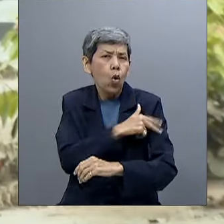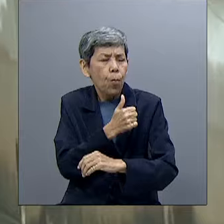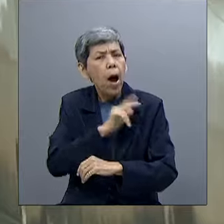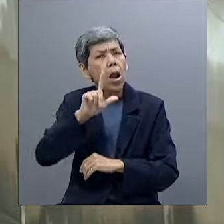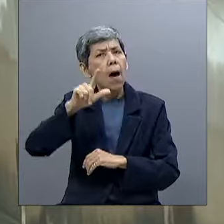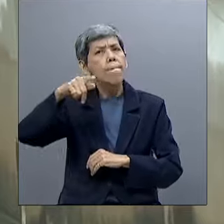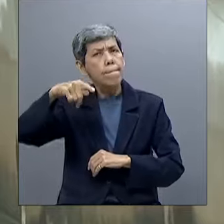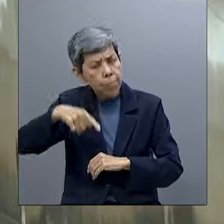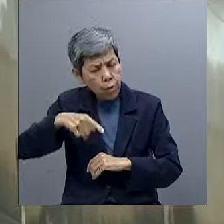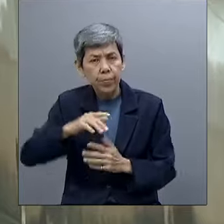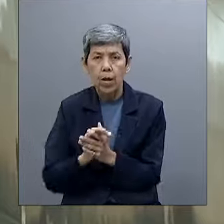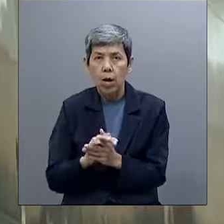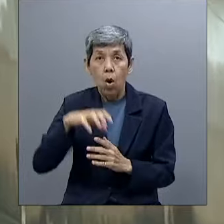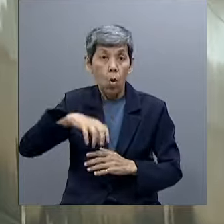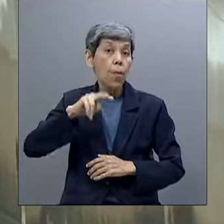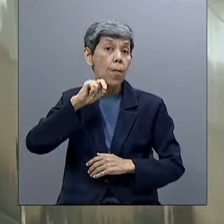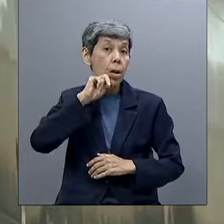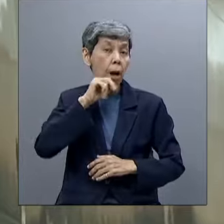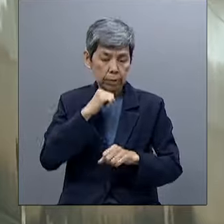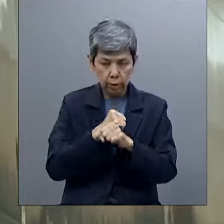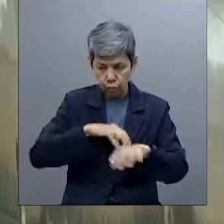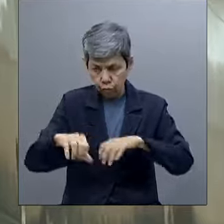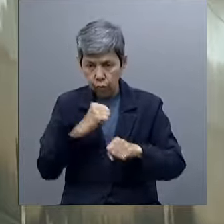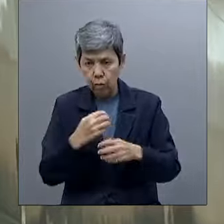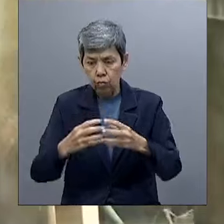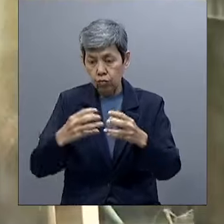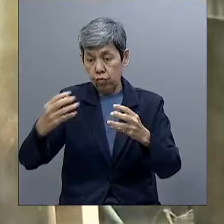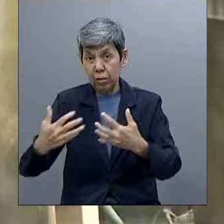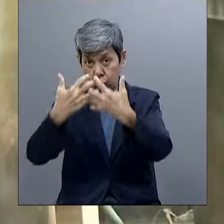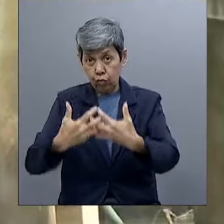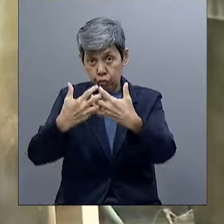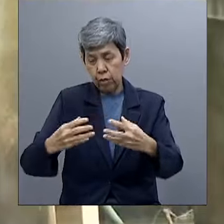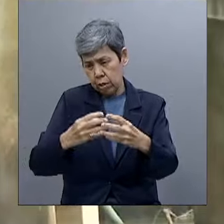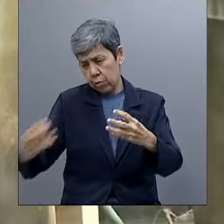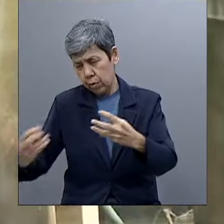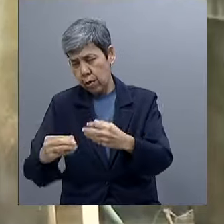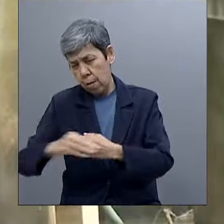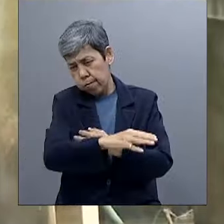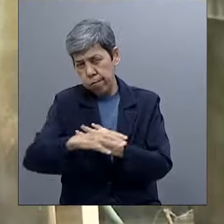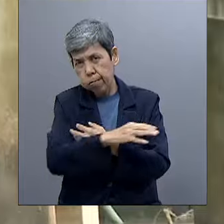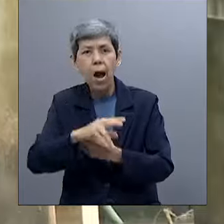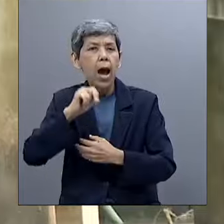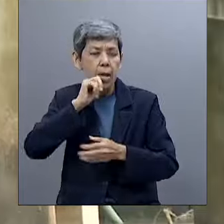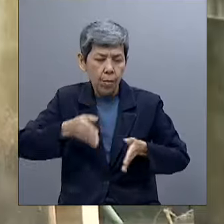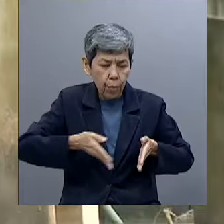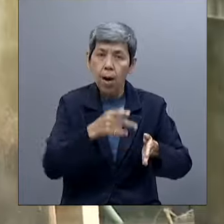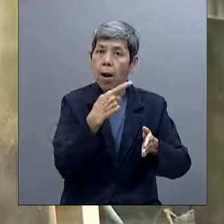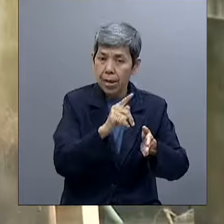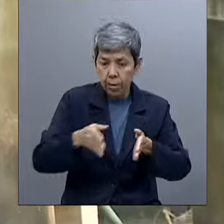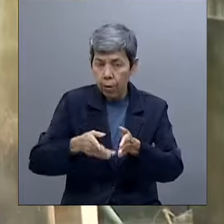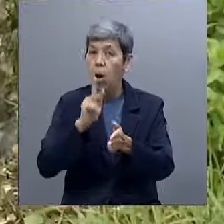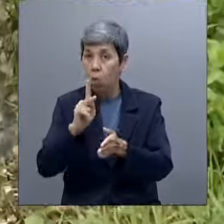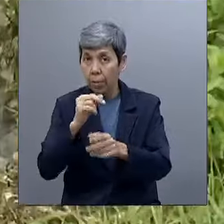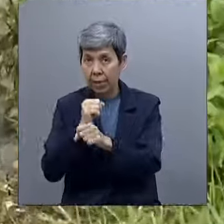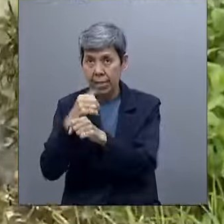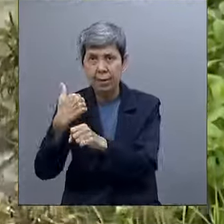ครับขณะนี้ชลประทานจังหวัดลำพูนก็ได้เพิ่มที่สูบน้ำด้านท้ายเพื่อเร่งระบายน้ำลงสู่แม่น้ำกวงและแม่น้ำปิงแล้วซึ่งจากการบริห